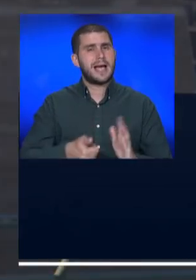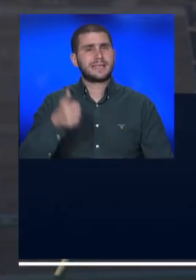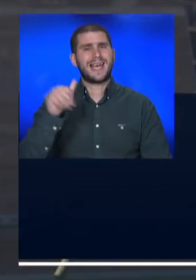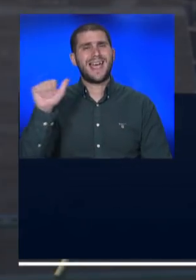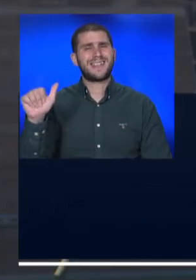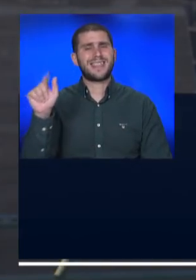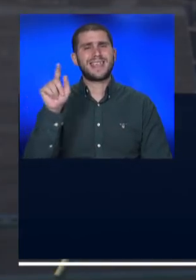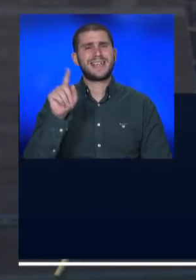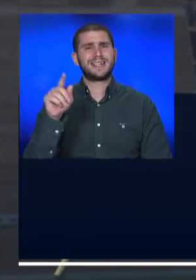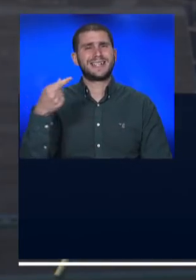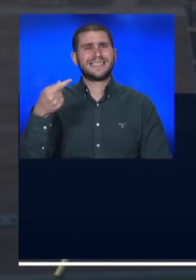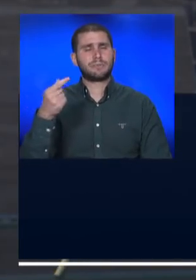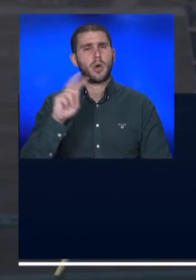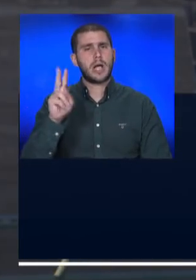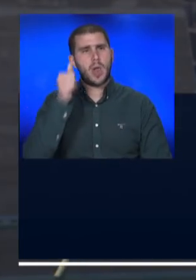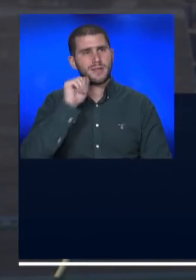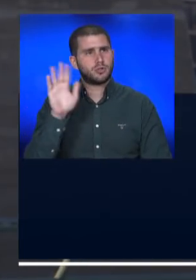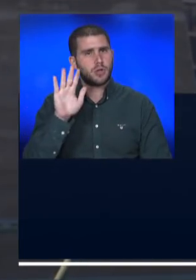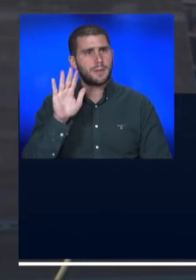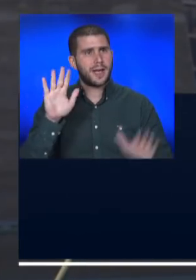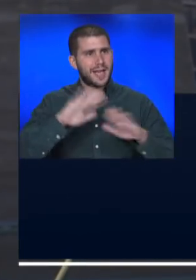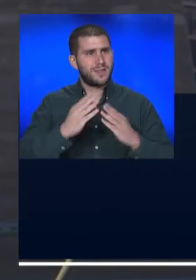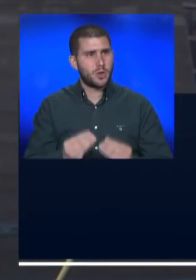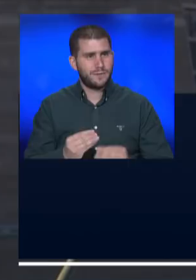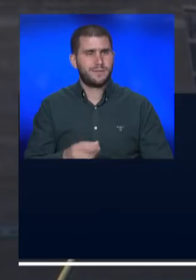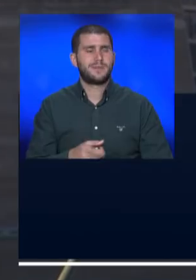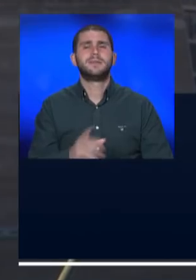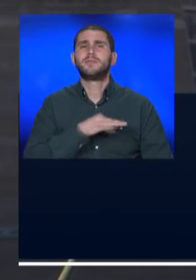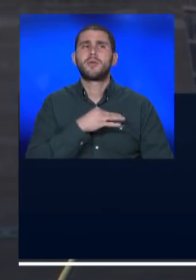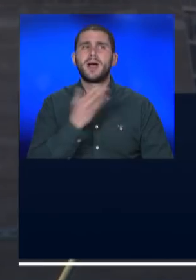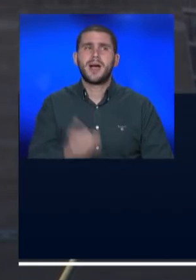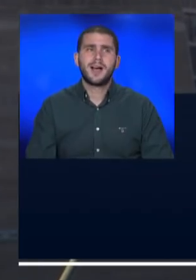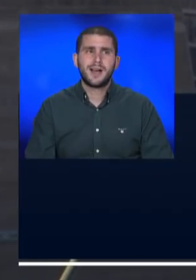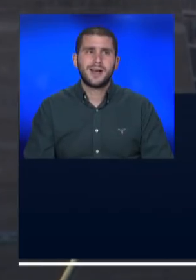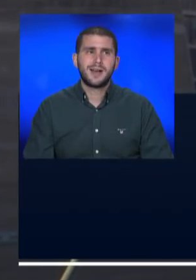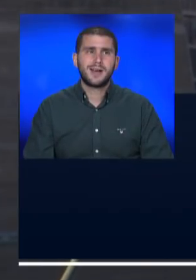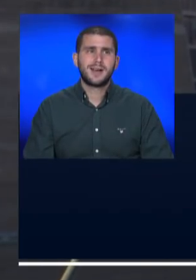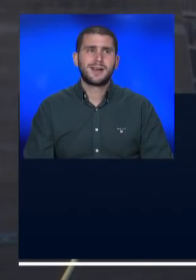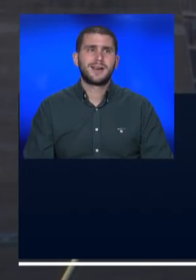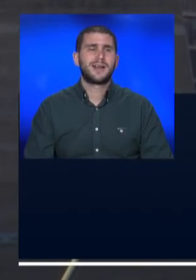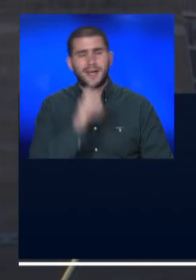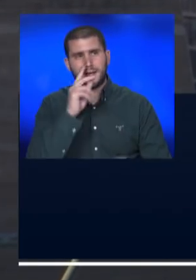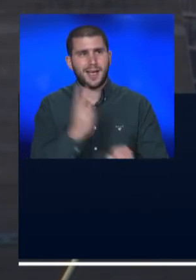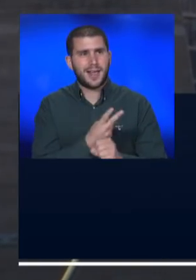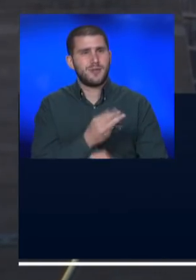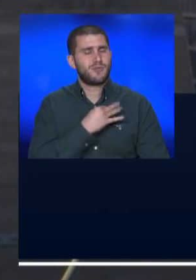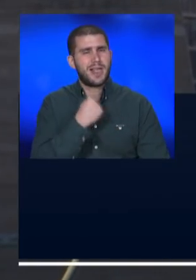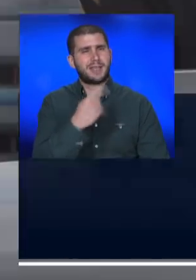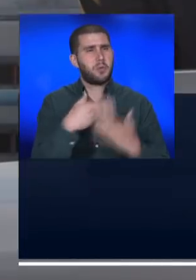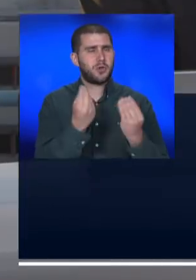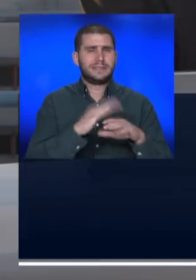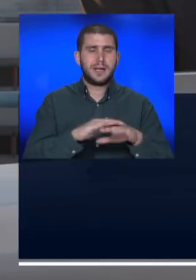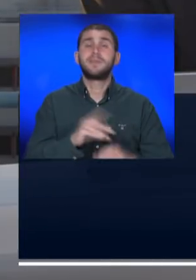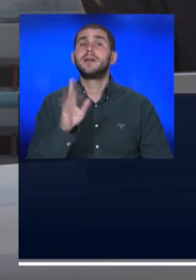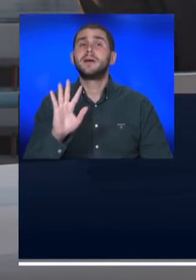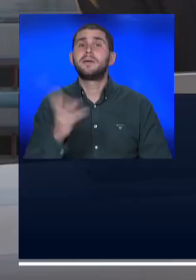שלום, בוקר טוב. ערב טוב. ערב טוב, זה גם נכון. מה שלומך? יש לי הרגל. ממש, הרגלים קשה לשנות. לאן הולכים? תראה, אנחנו כרגע